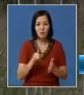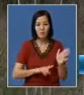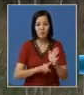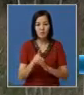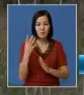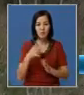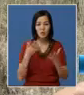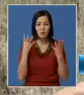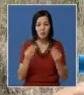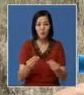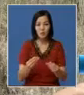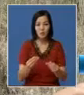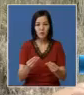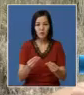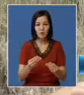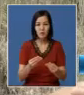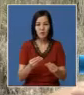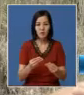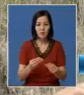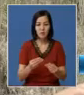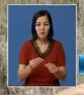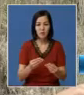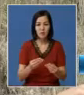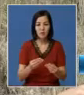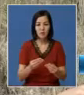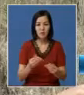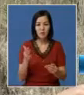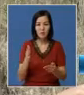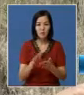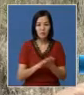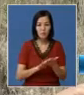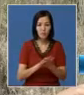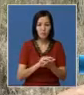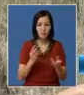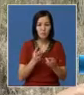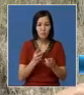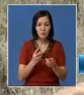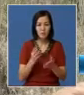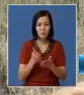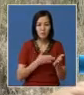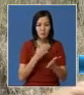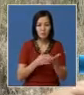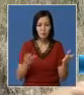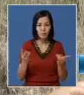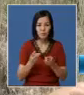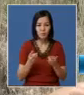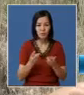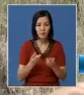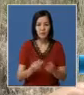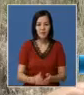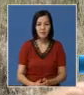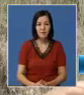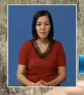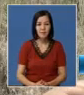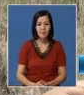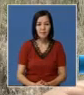40 күн тұрады. Шегіртке пока қанатына тұрғанша, біз оны тұрғызбаймыз қанатына. Қазір екінші, үшінші отырыс. Сол мезгілде